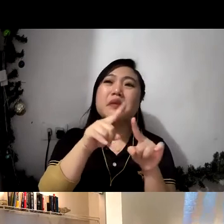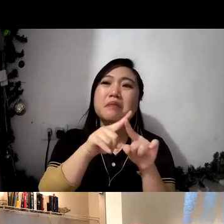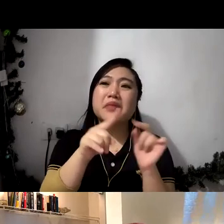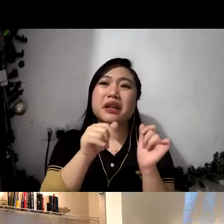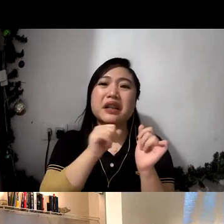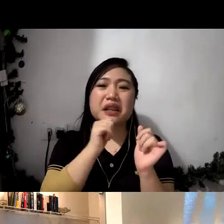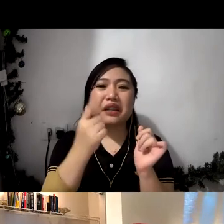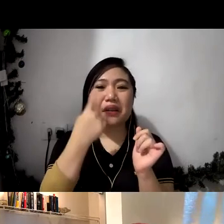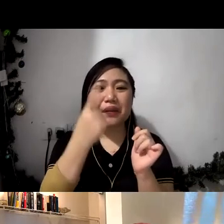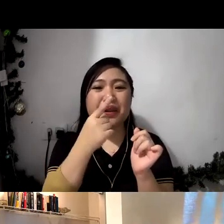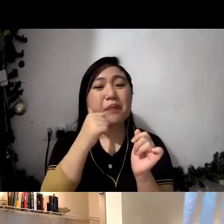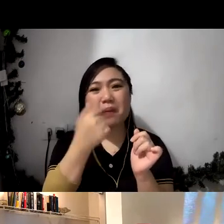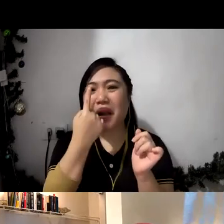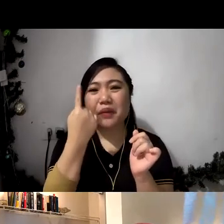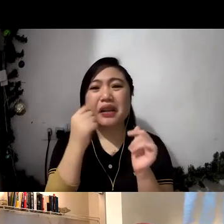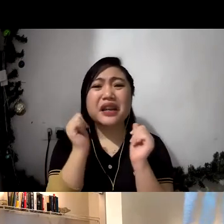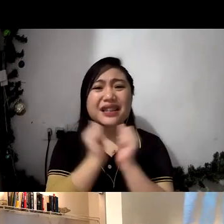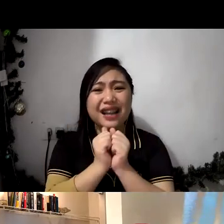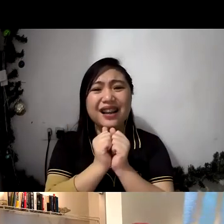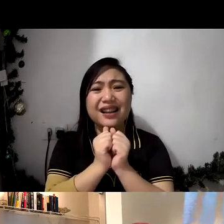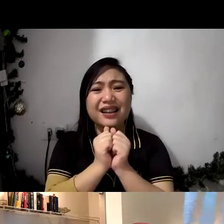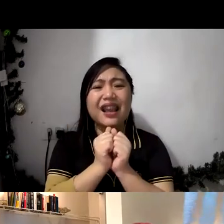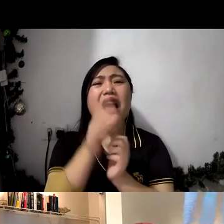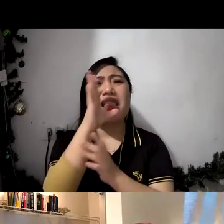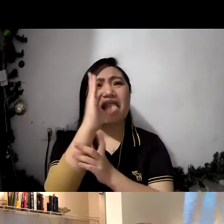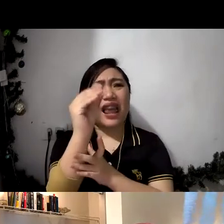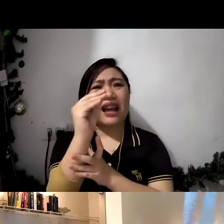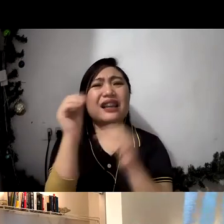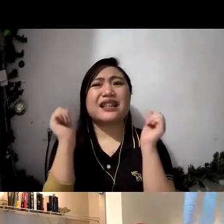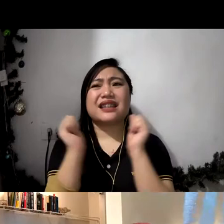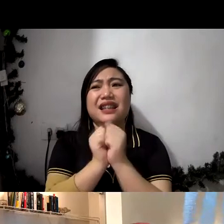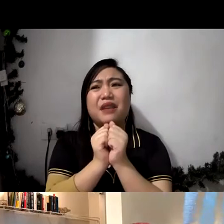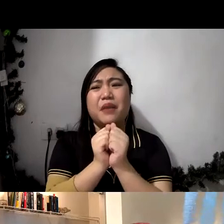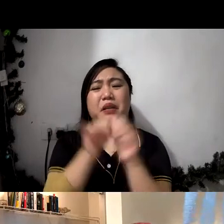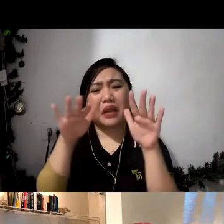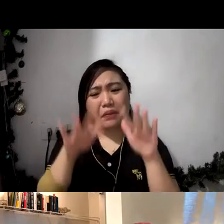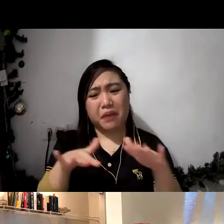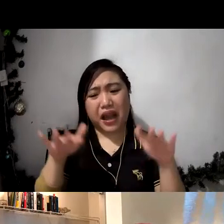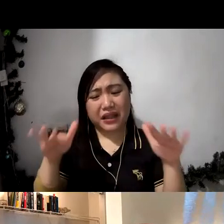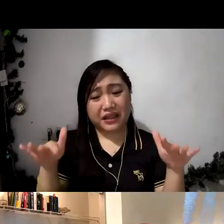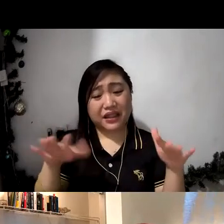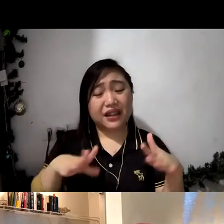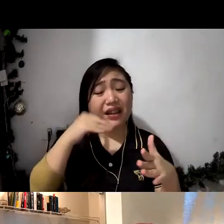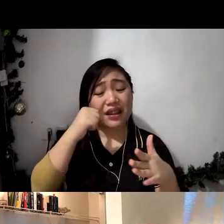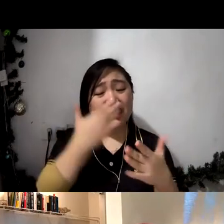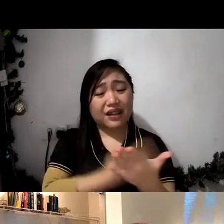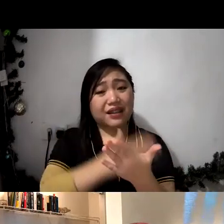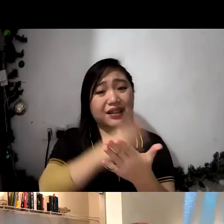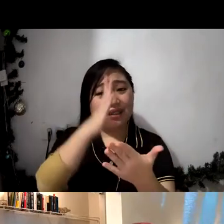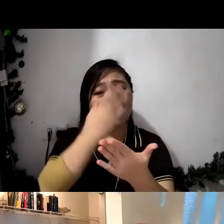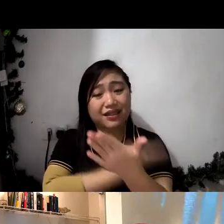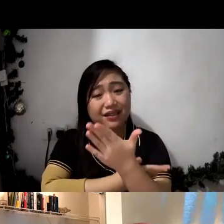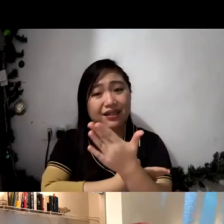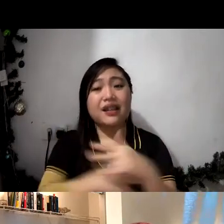babae lang, no? Kasama niya ang lalaki, kasama niya ang kanyang anak, kasama niya ang mga iba't ibang batas, no,